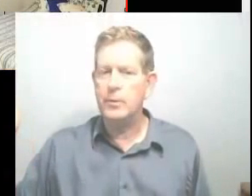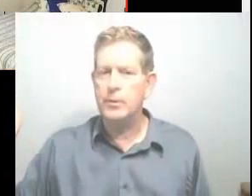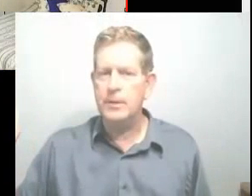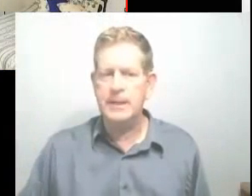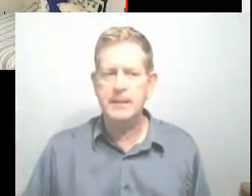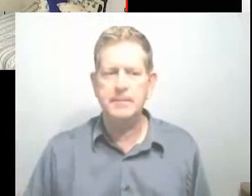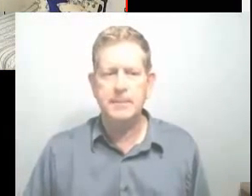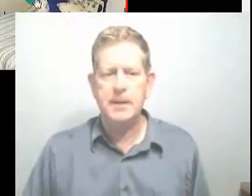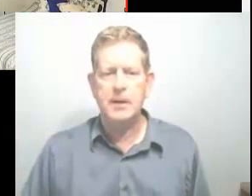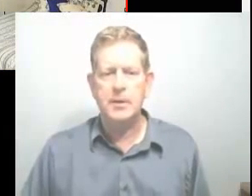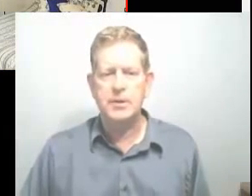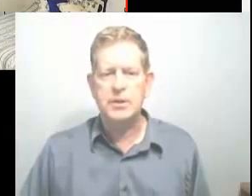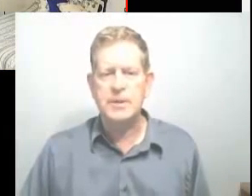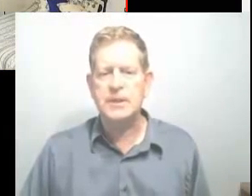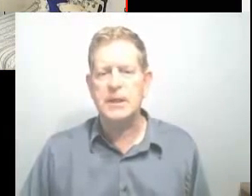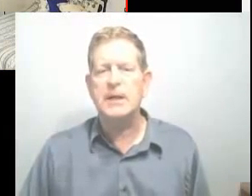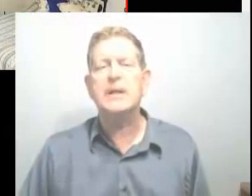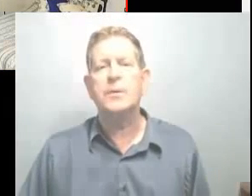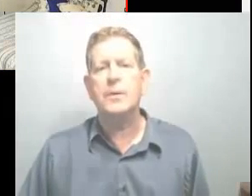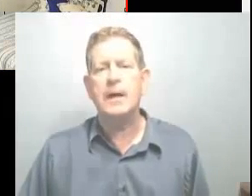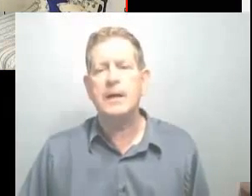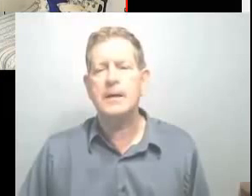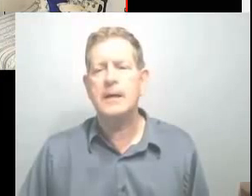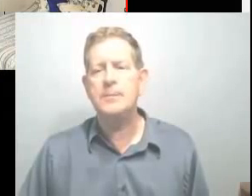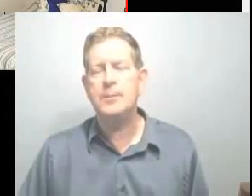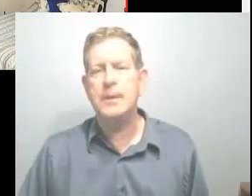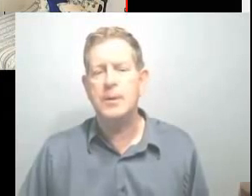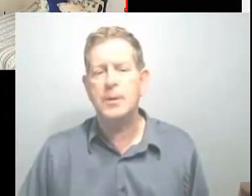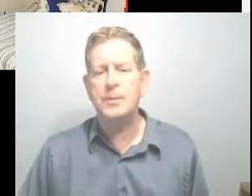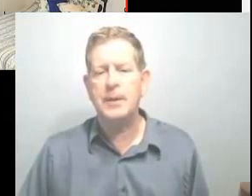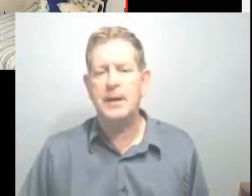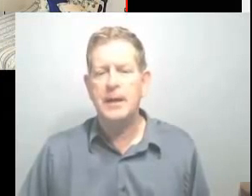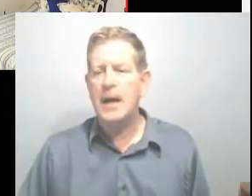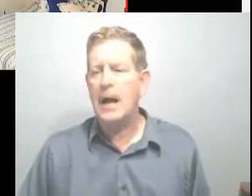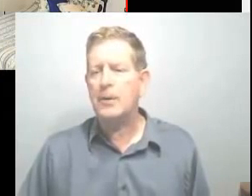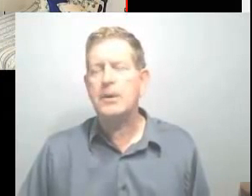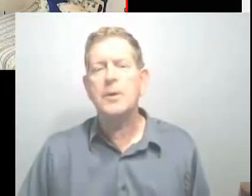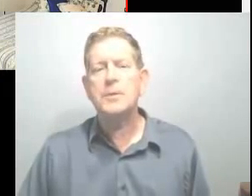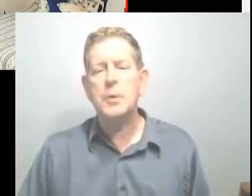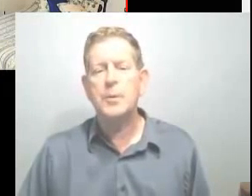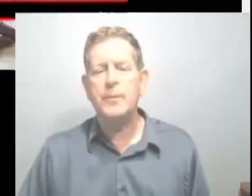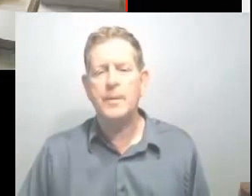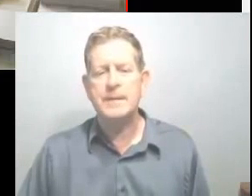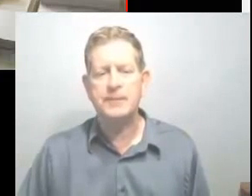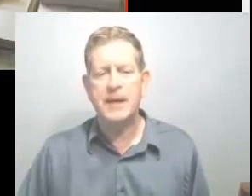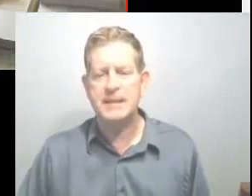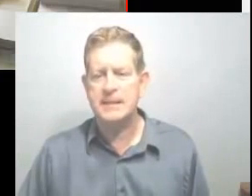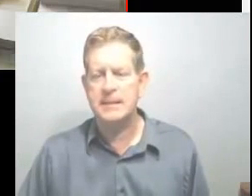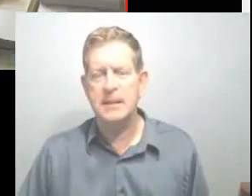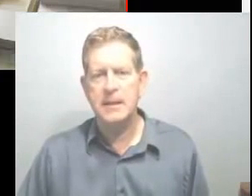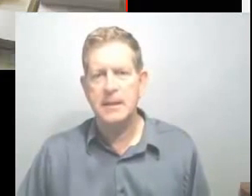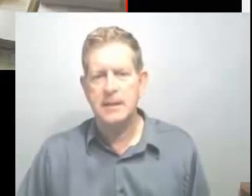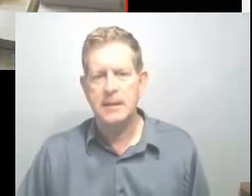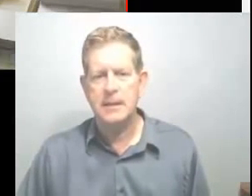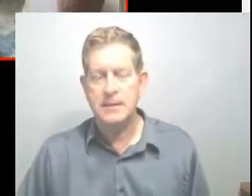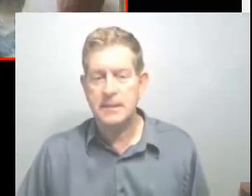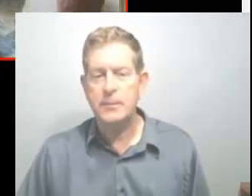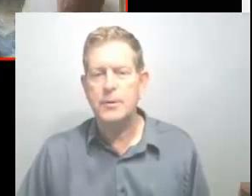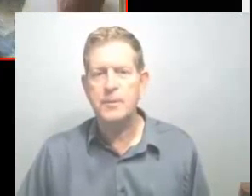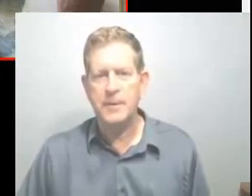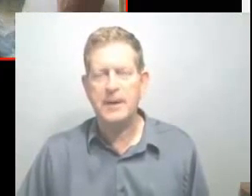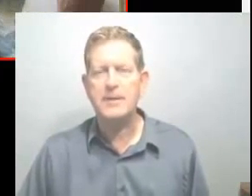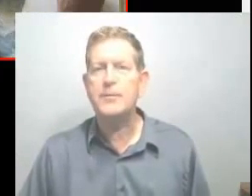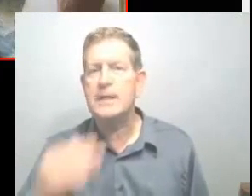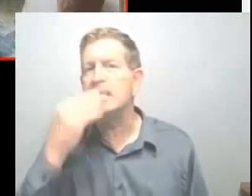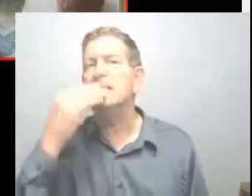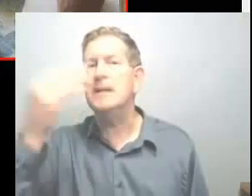Donc, nous avons le lit, ensuite les devoirs, et puis le repas. Alors, comment est-ce qu'on peut former cette phrase ici? C'est